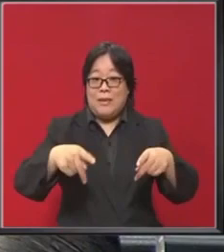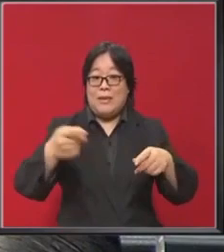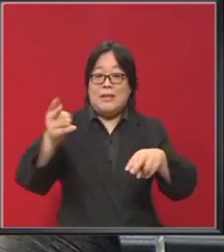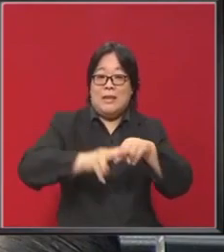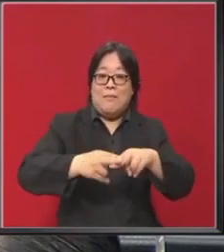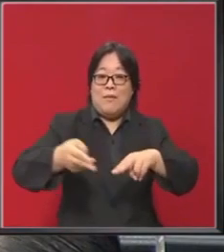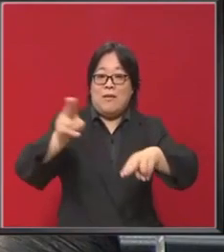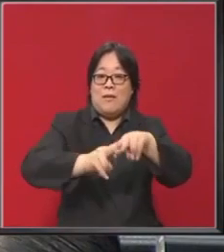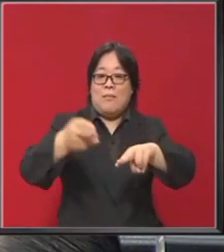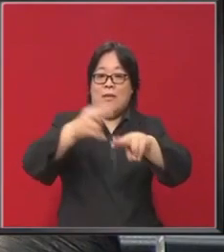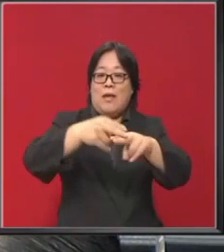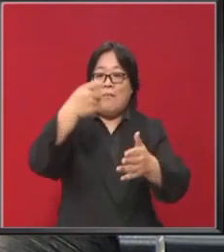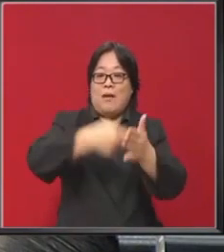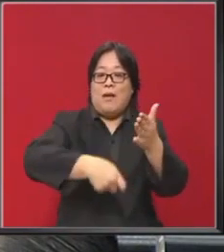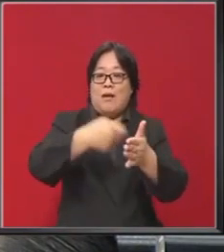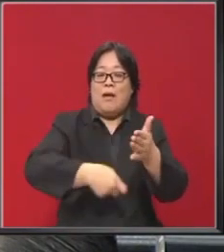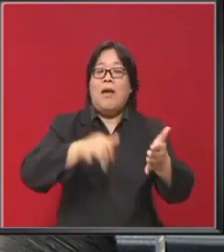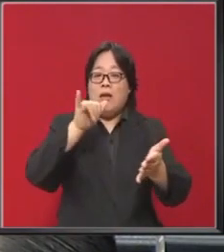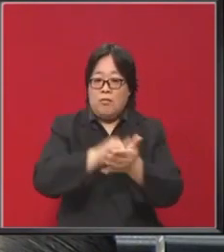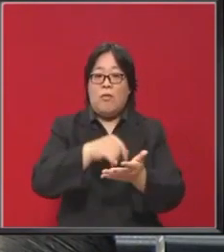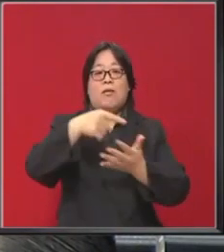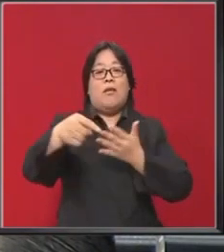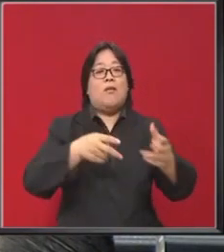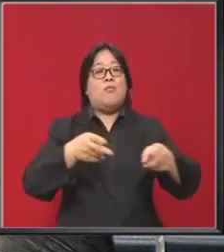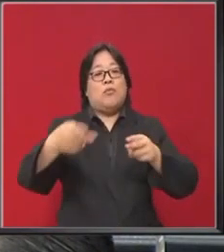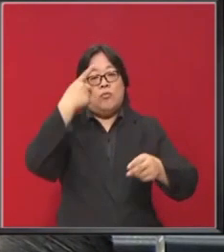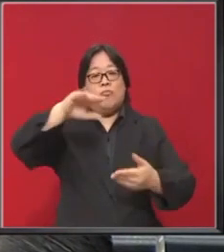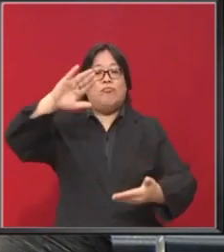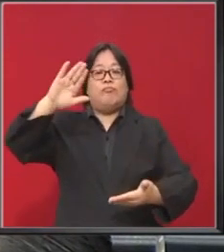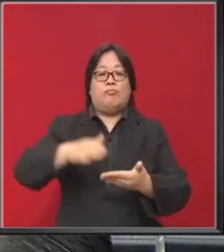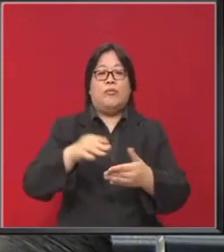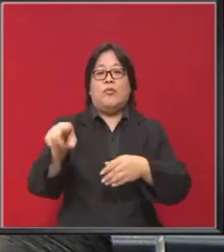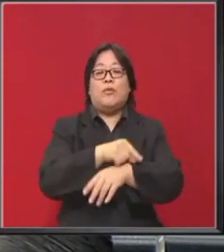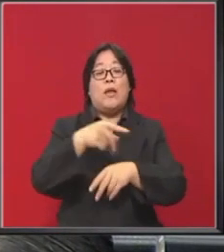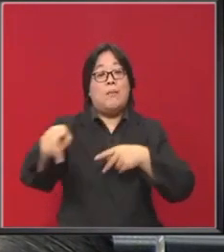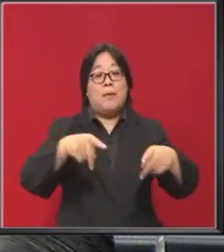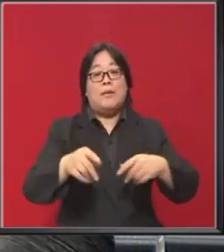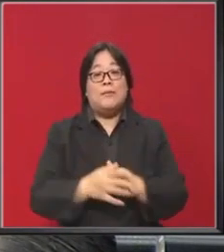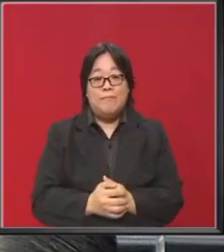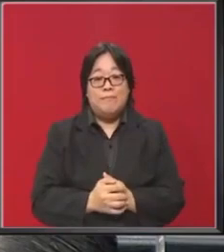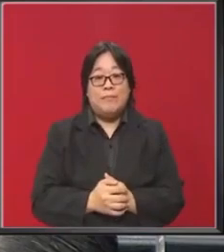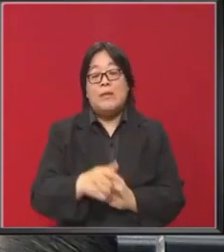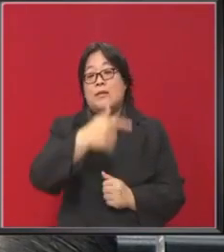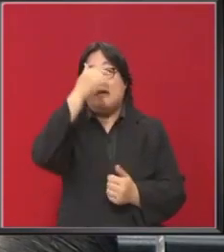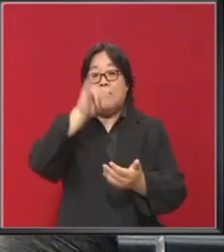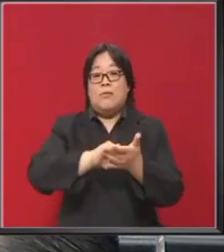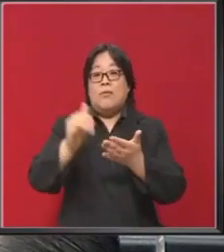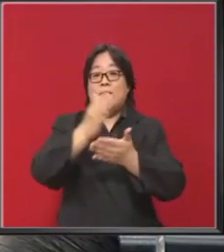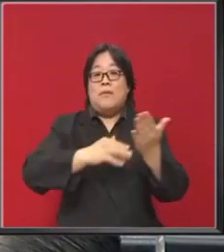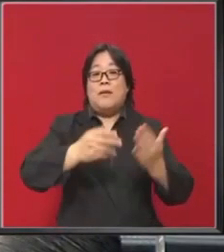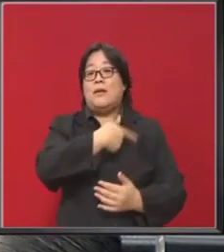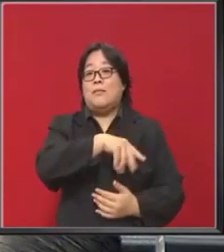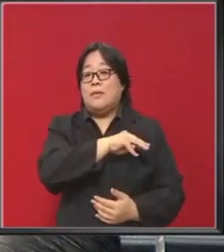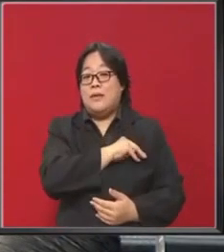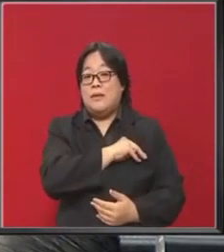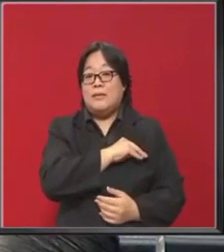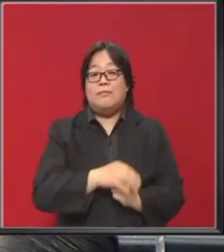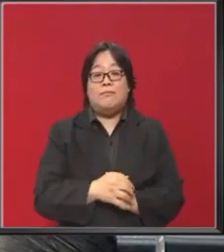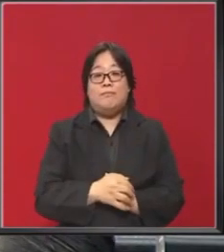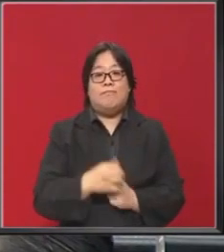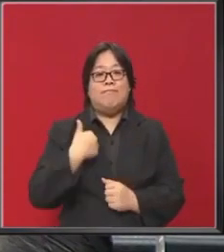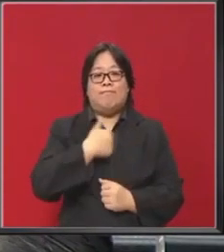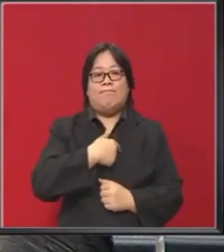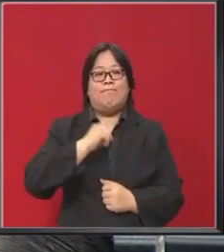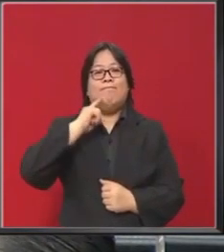dikenakan charge Deni diantara use yang dibuat bagi mengurangkan pengguna pasti jadi Oleh karena itu bagi kesehatan Kementerian Kita